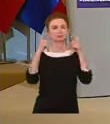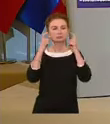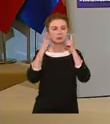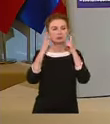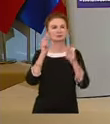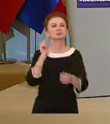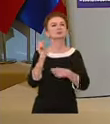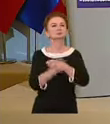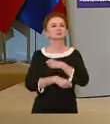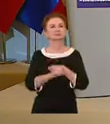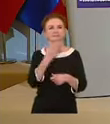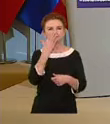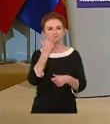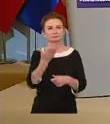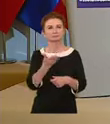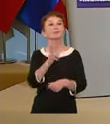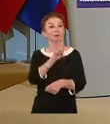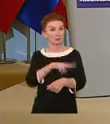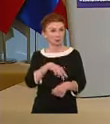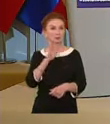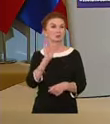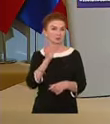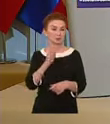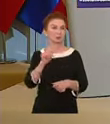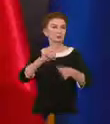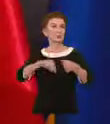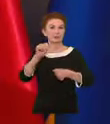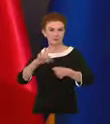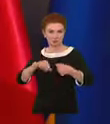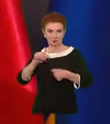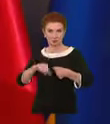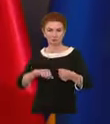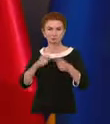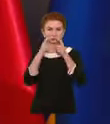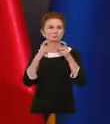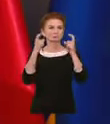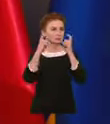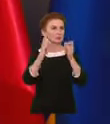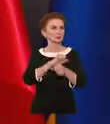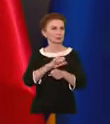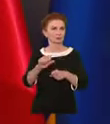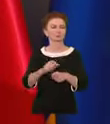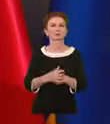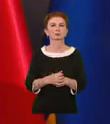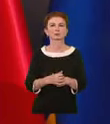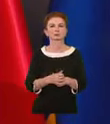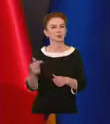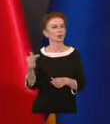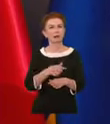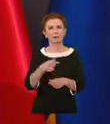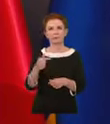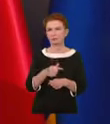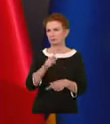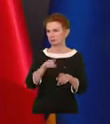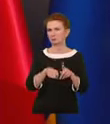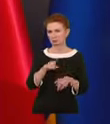maseczek? Owszem, policja będzie kontrolowała zasady noszenia maseczek. Tutaj obowiązują